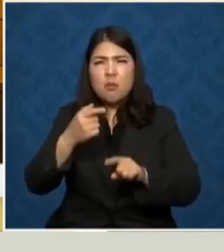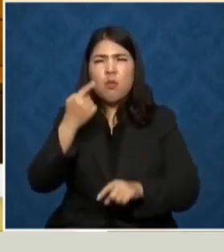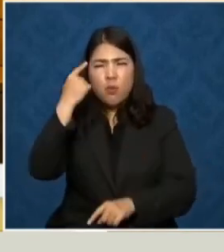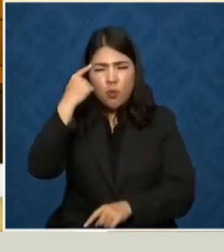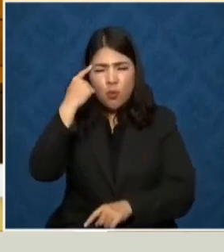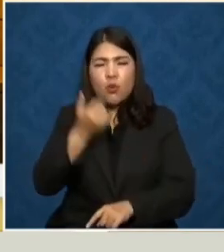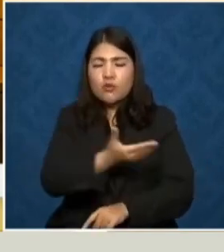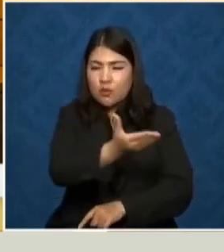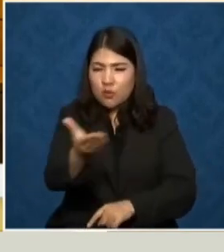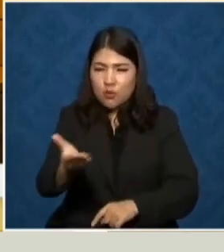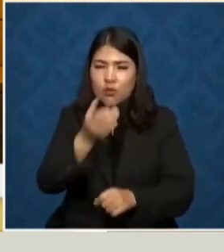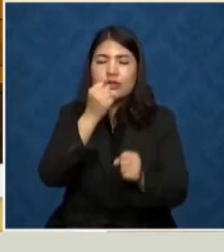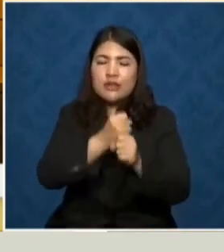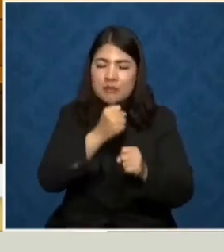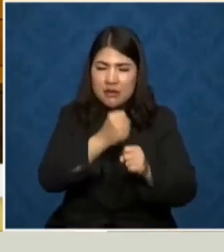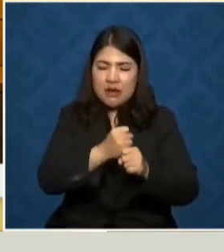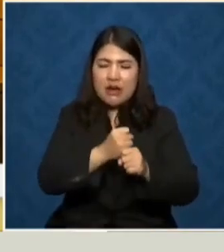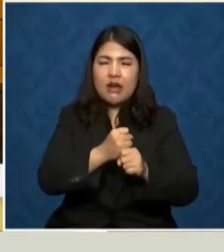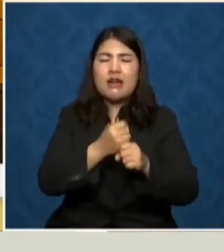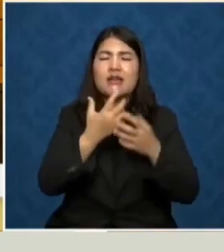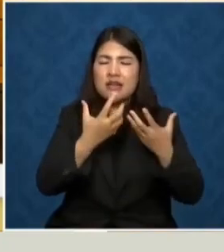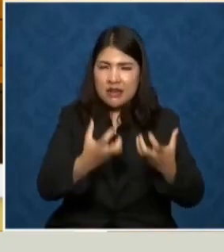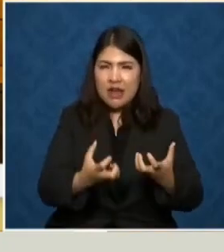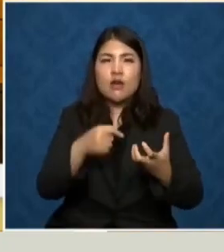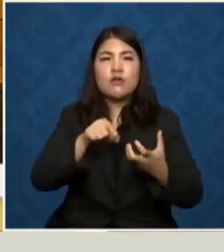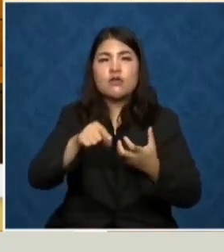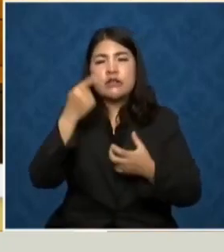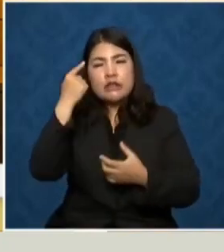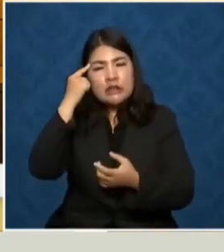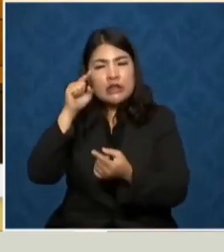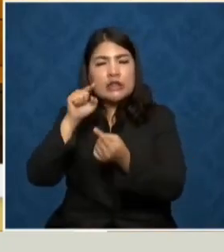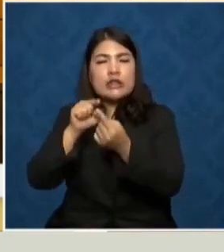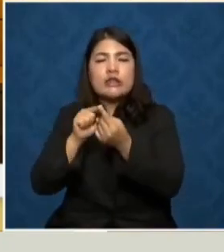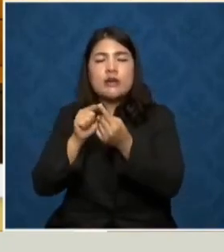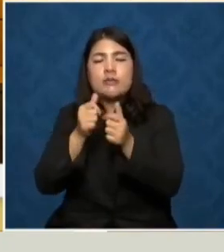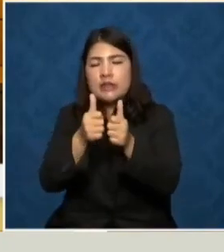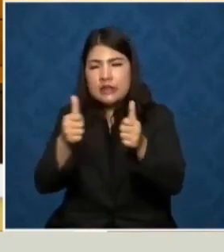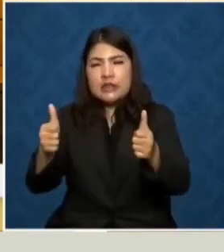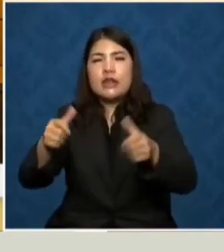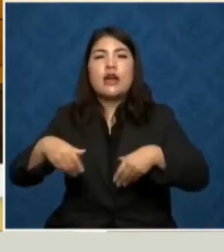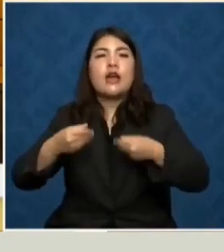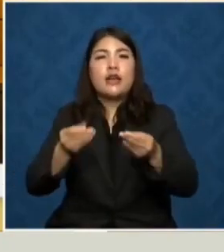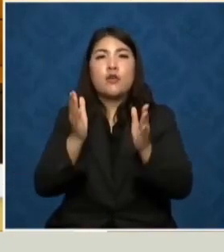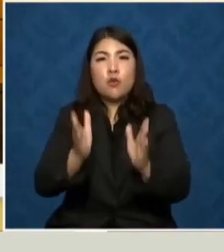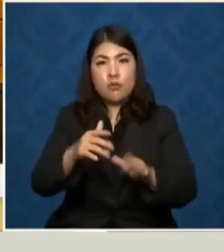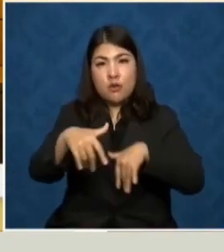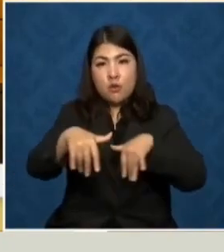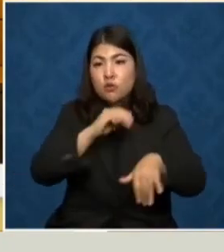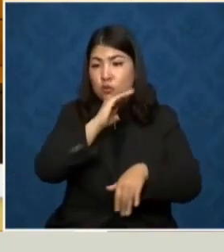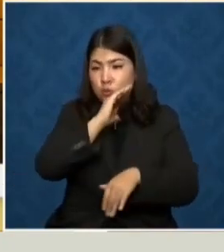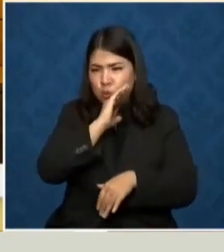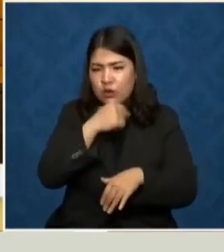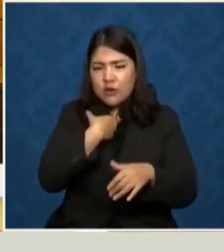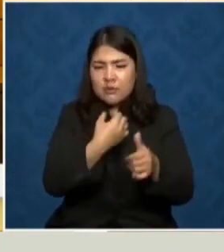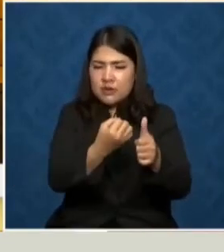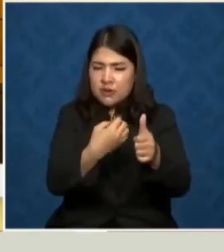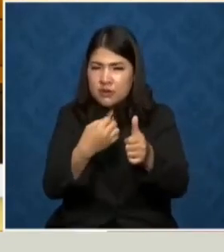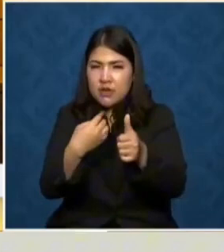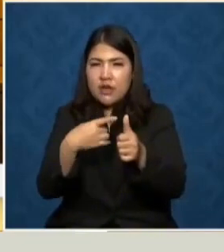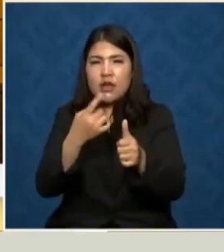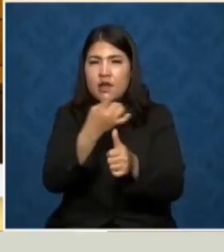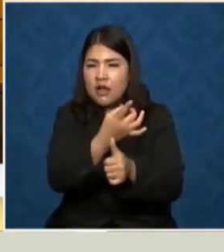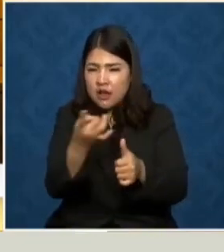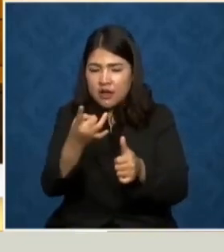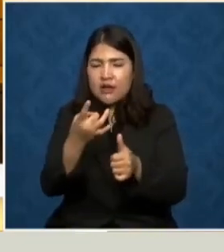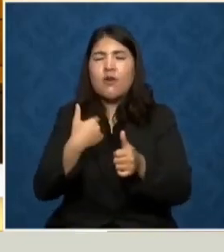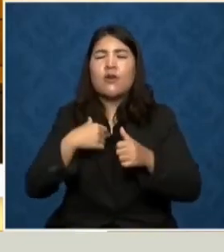านหนักรัฐมนตรีทุกท่านเองก็มีความปรารถนาดีกับพี่น้องประชาชนนะครับถ้าเกิดท่านมีข้อเสนอแนะอะไรดีๆก็ยินดี